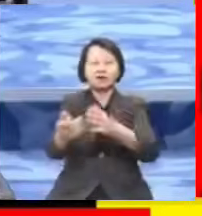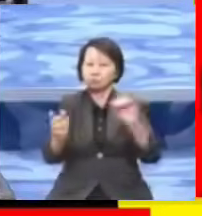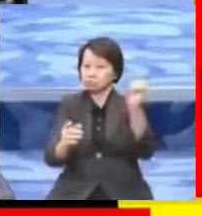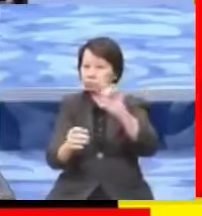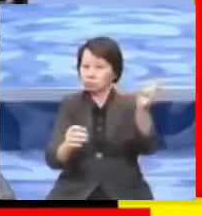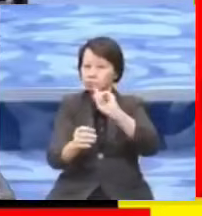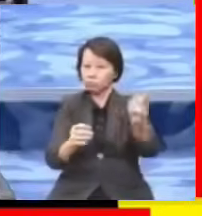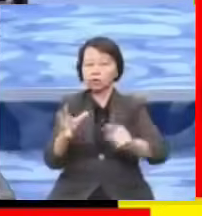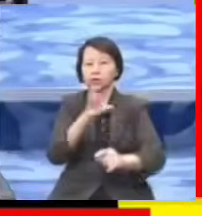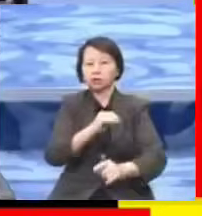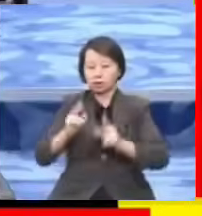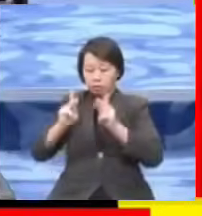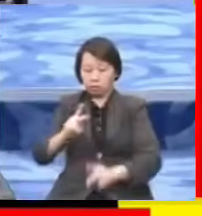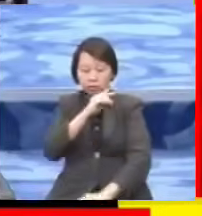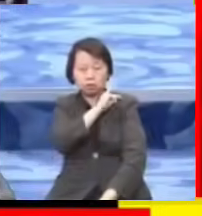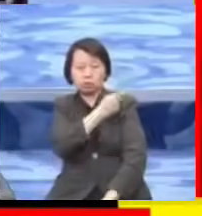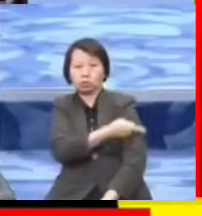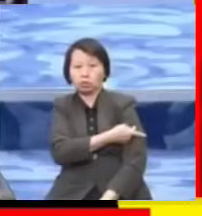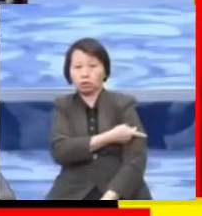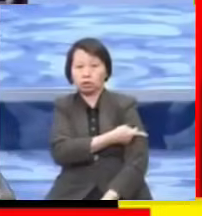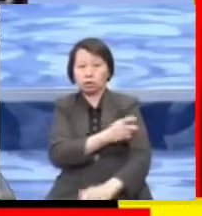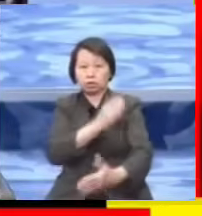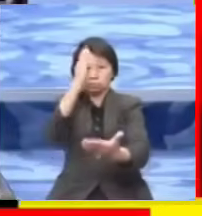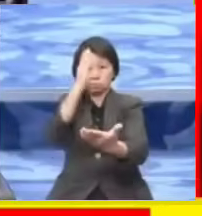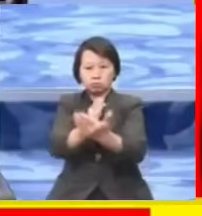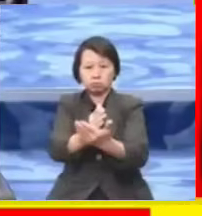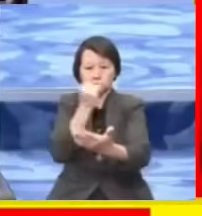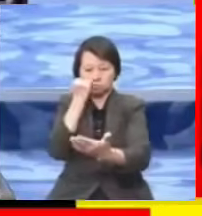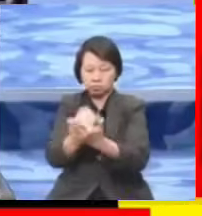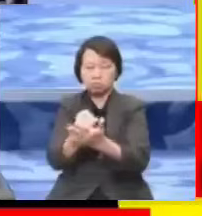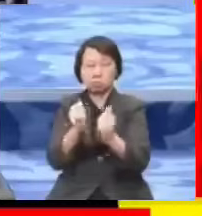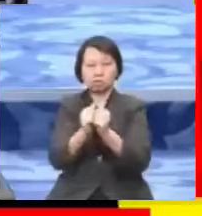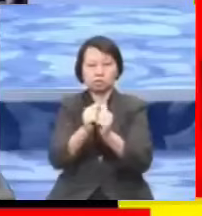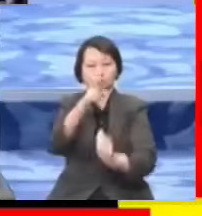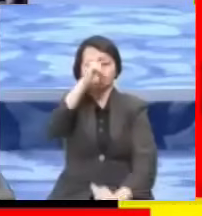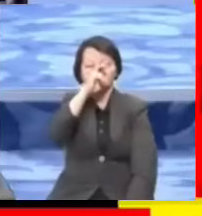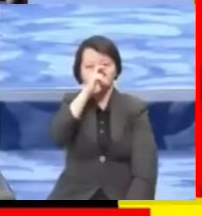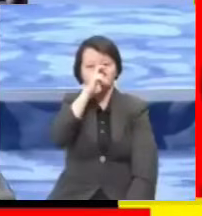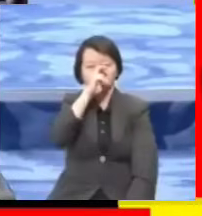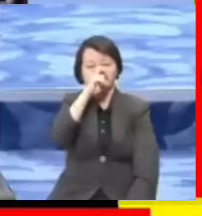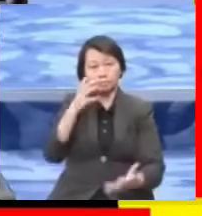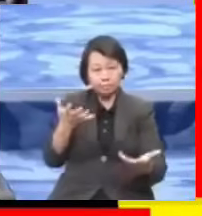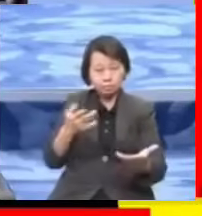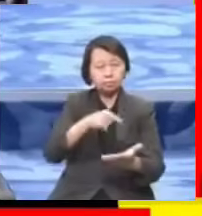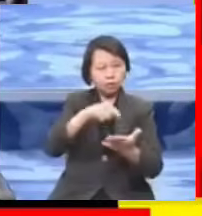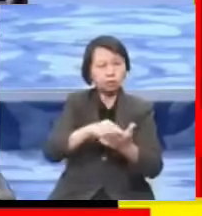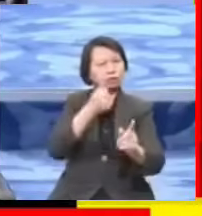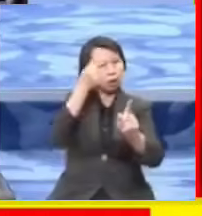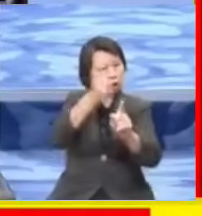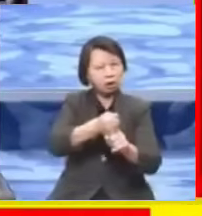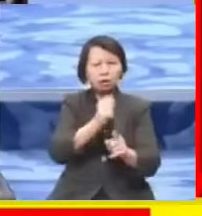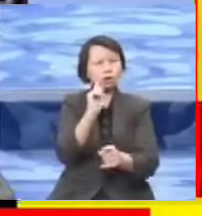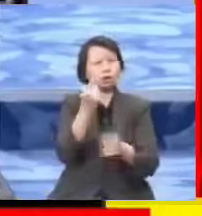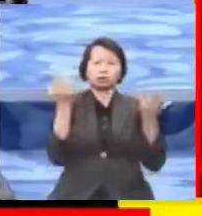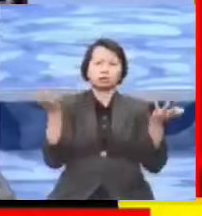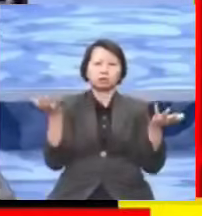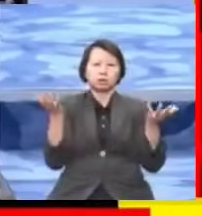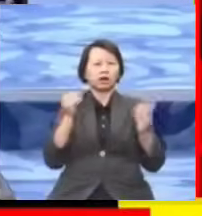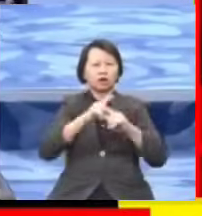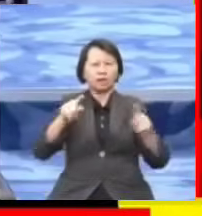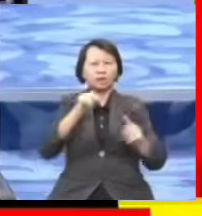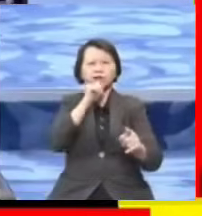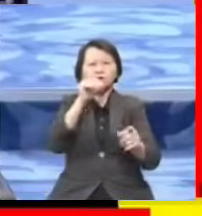badan-badan penguatkuasaan memerangi jenayah dengan tegas. Ini yang diarahan yang diberikan tetapi